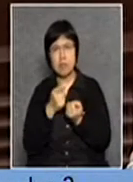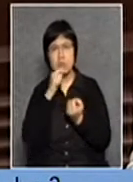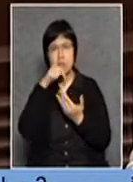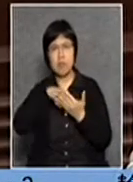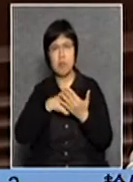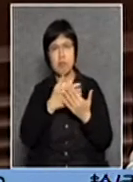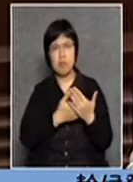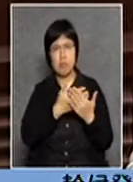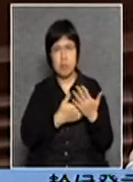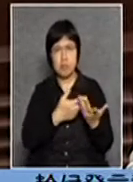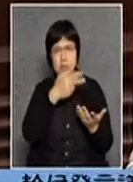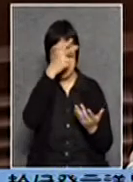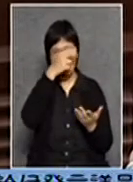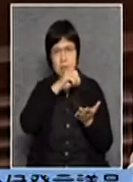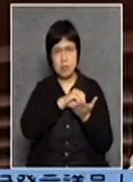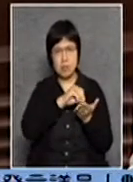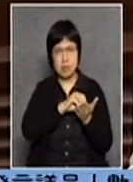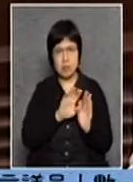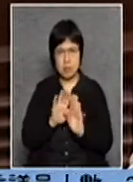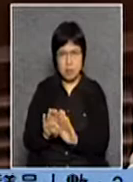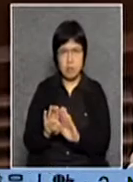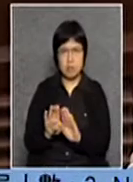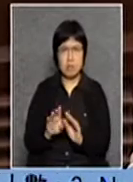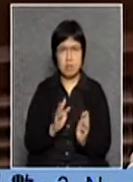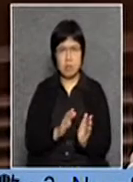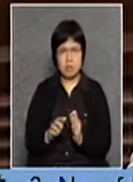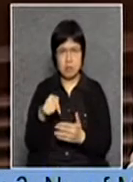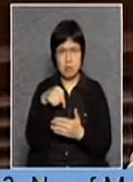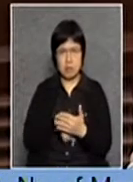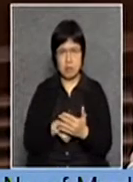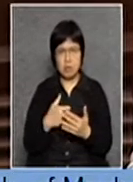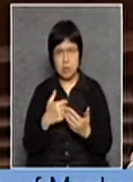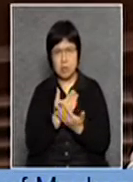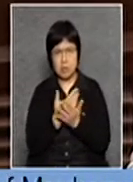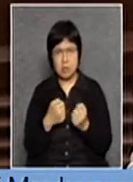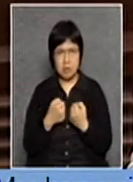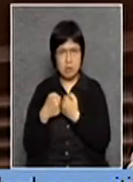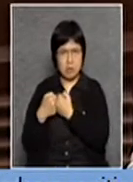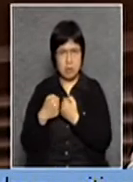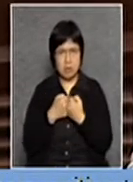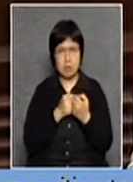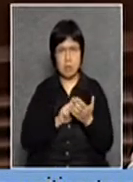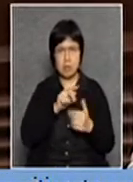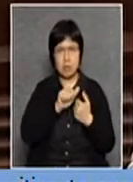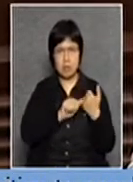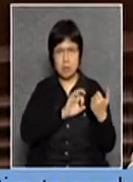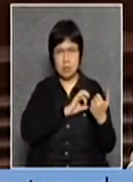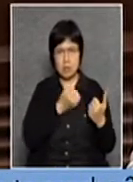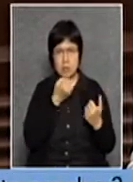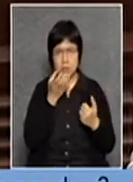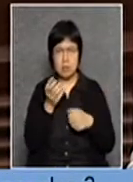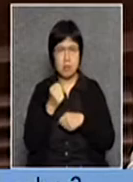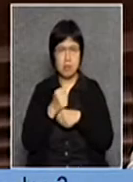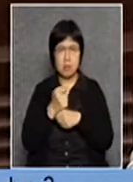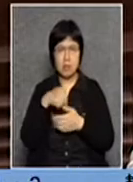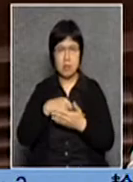引，是政府落實防止及處理潛在利益衝突獨立檢討委員會報告的建議工作之一。該